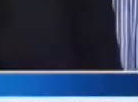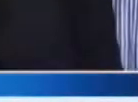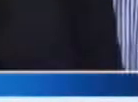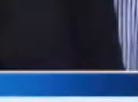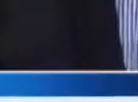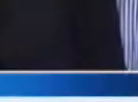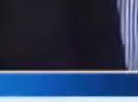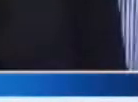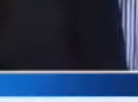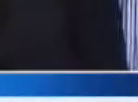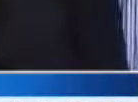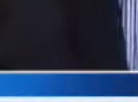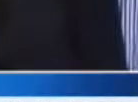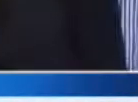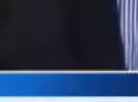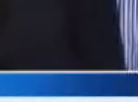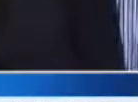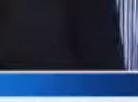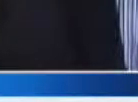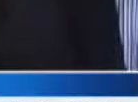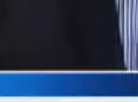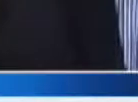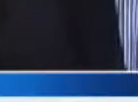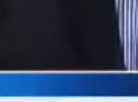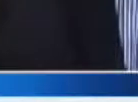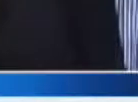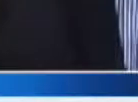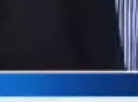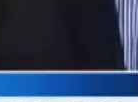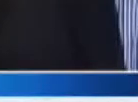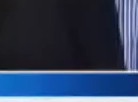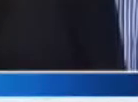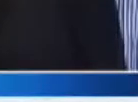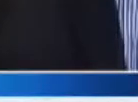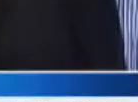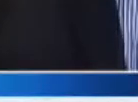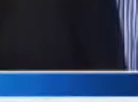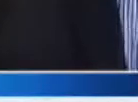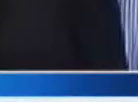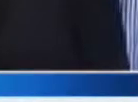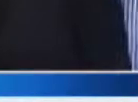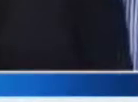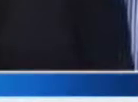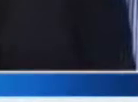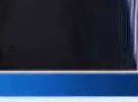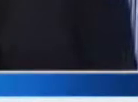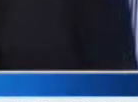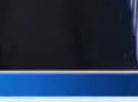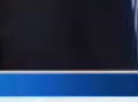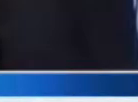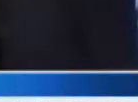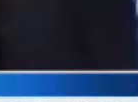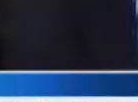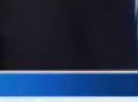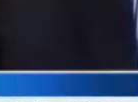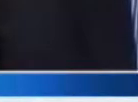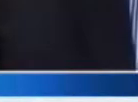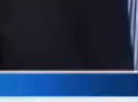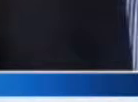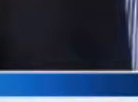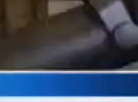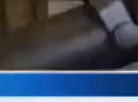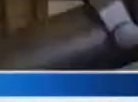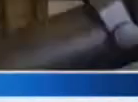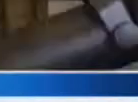po, si Secretary Martin Andanar. Ito ang public briefing, hashtag laging handa PH.